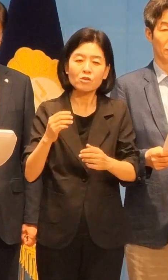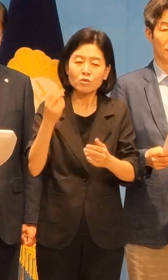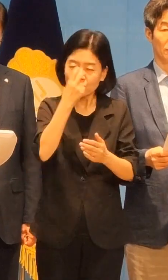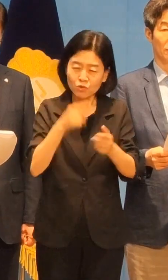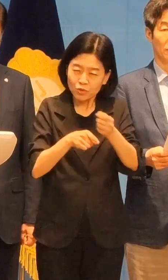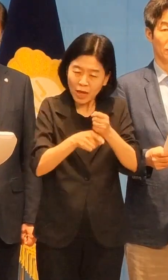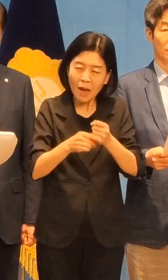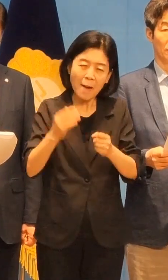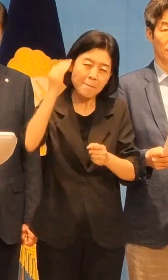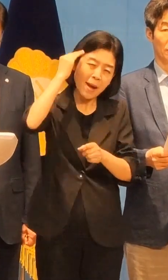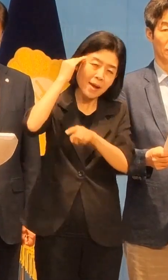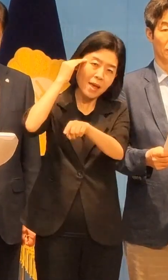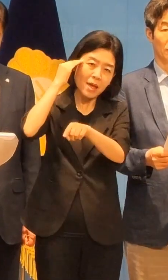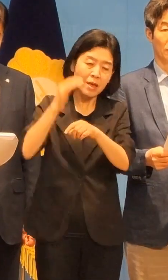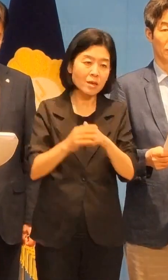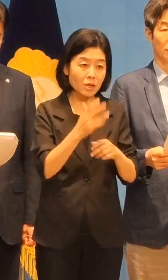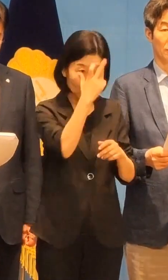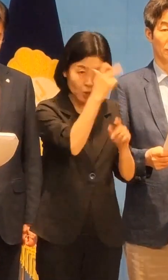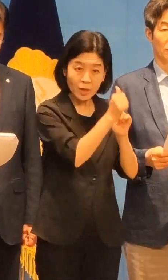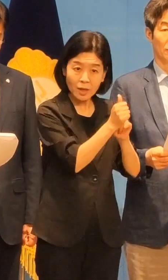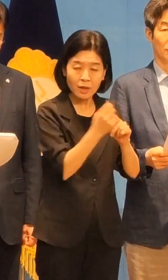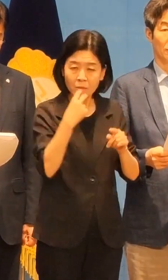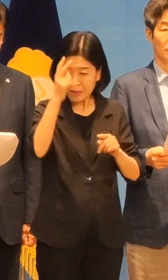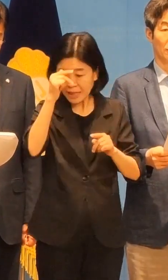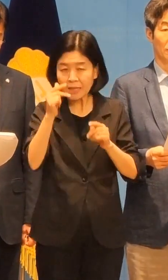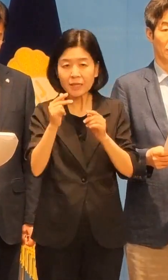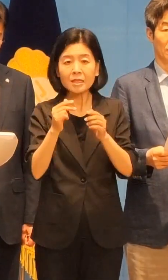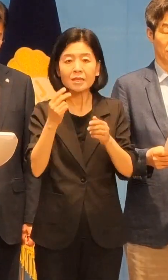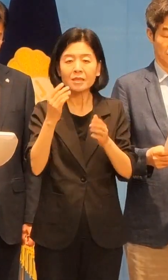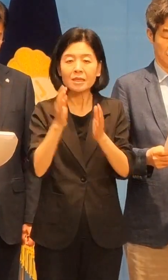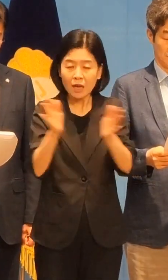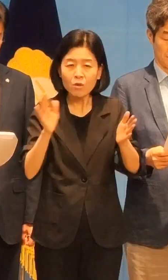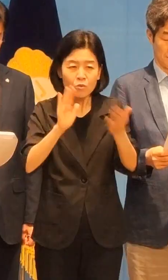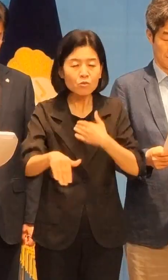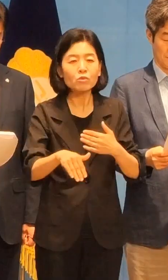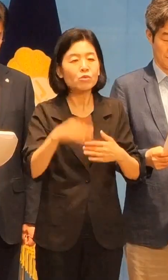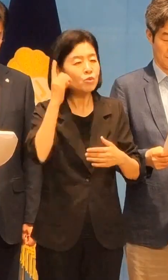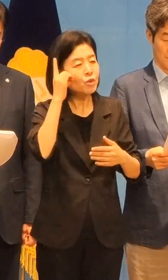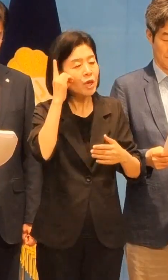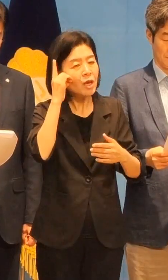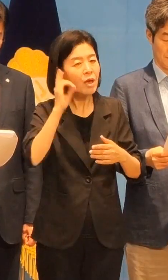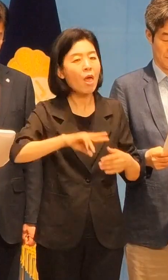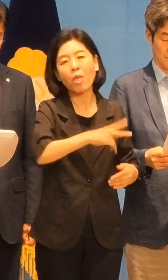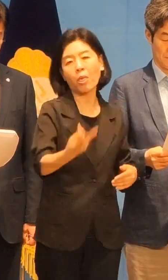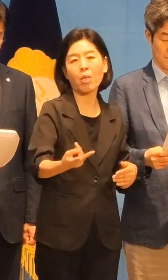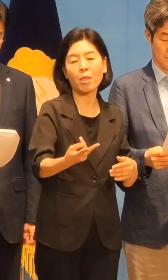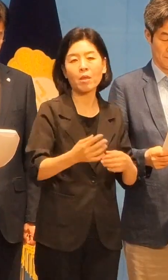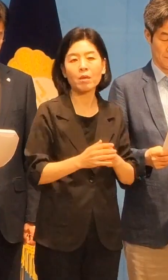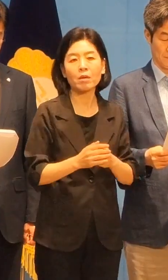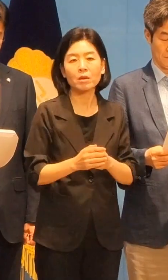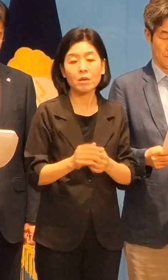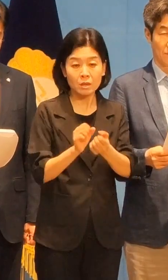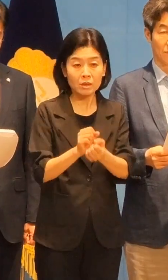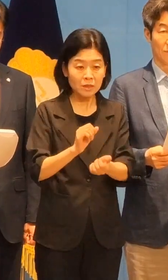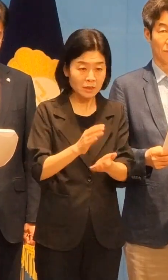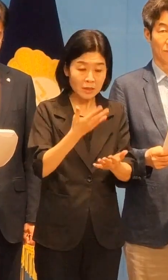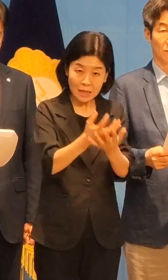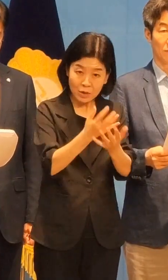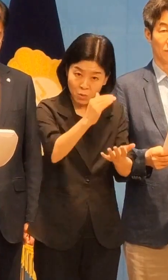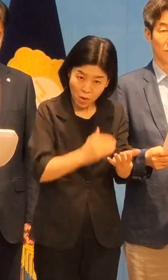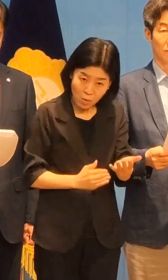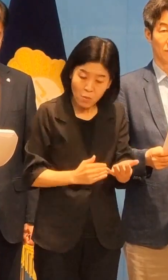이후 휴대전화를 교체한 것으로 알려졌습니다. 통신자료 확보는 추가 피해자와